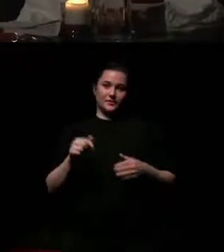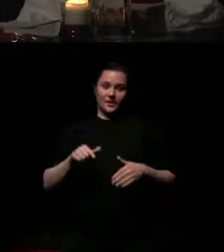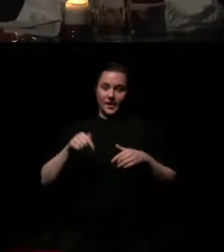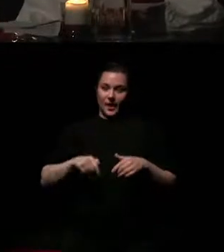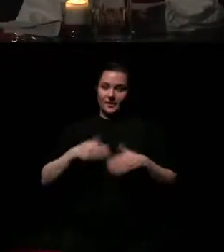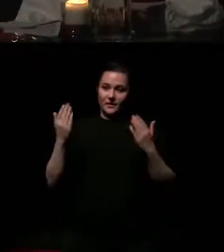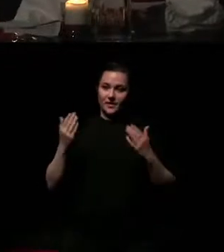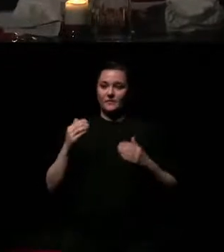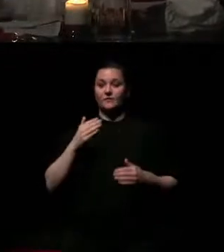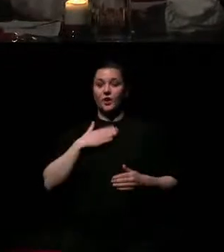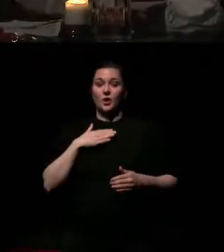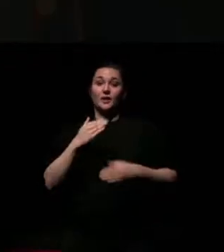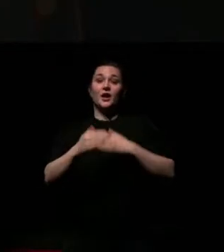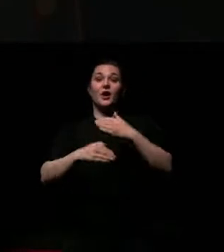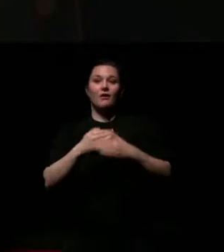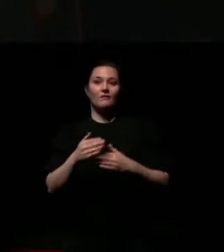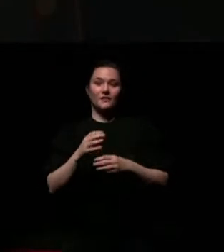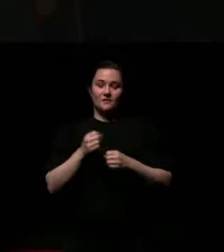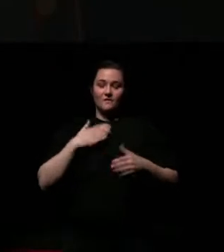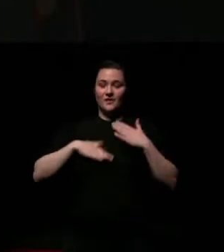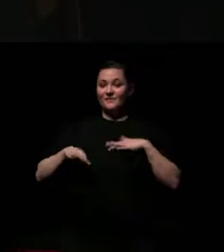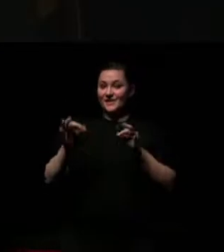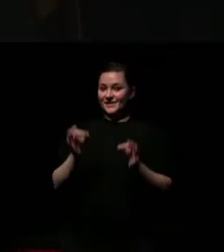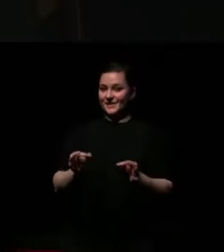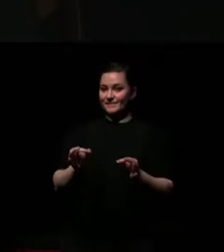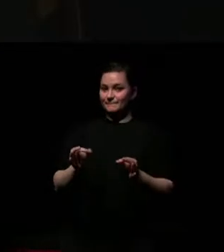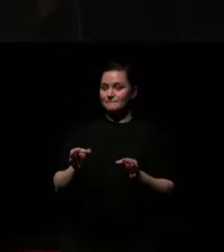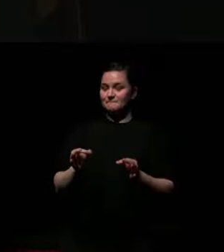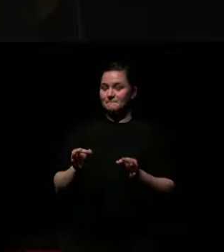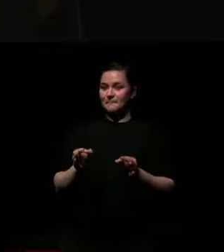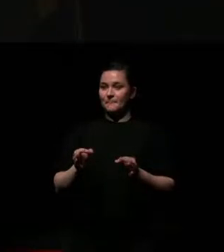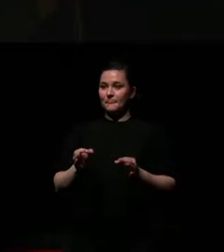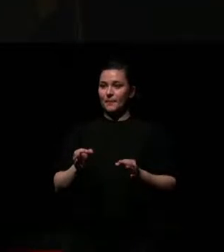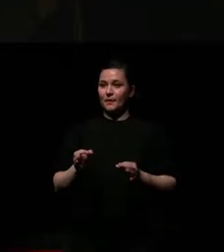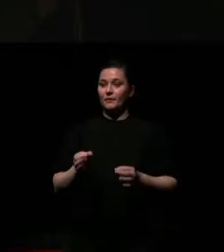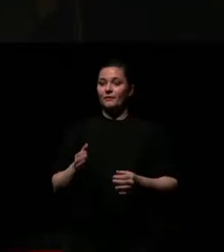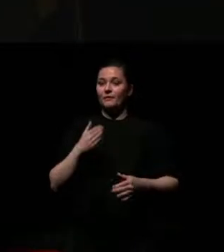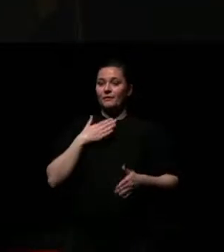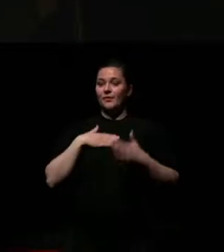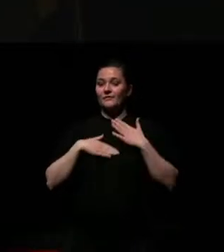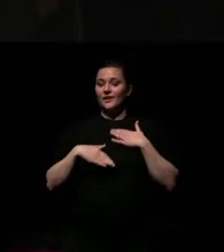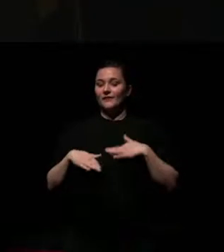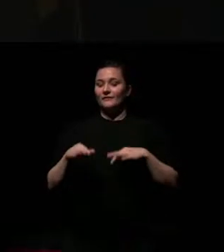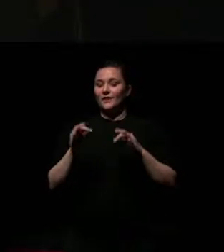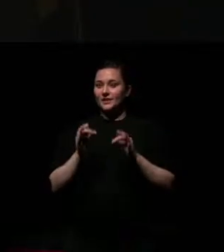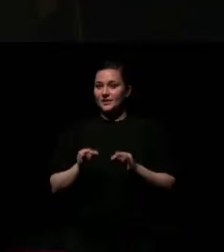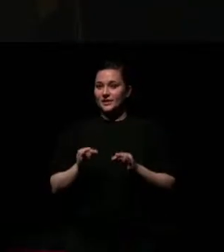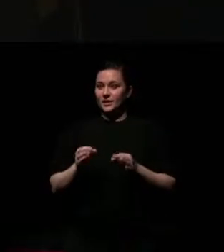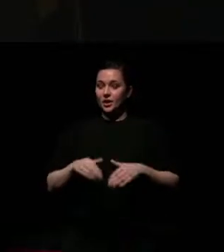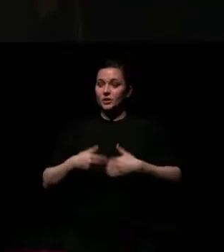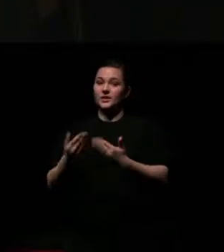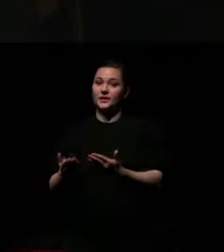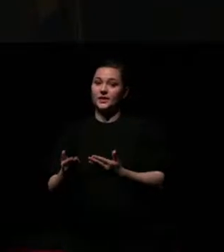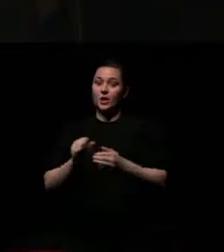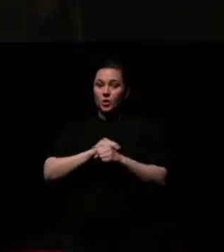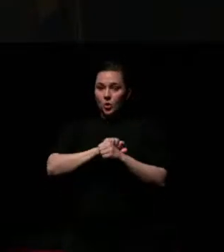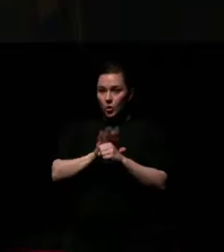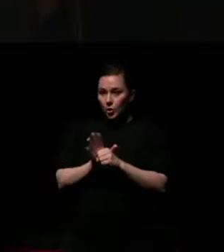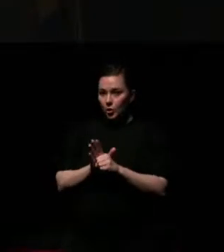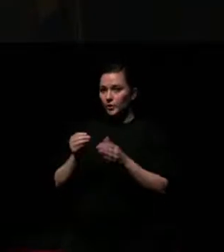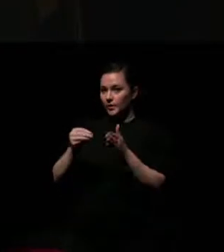Velferdstinget. For at, som dere kanskje har fått med dere, så har Velferdstinget delt ut koronastøtte